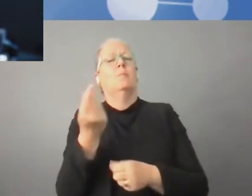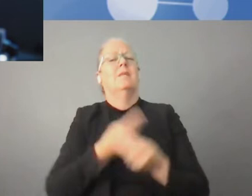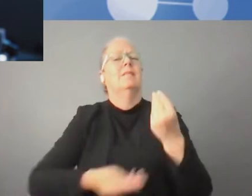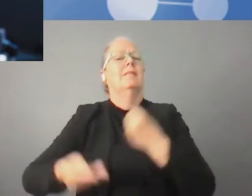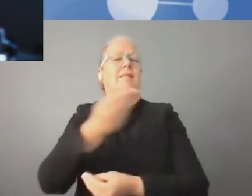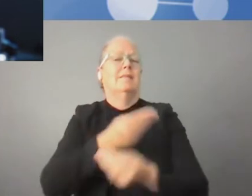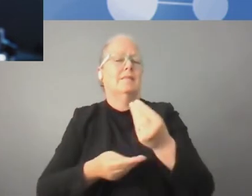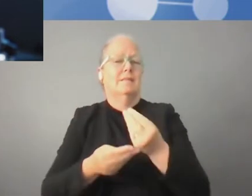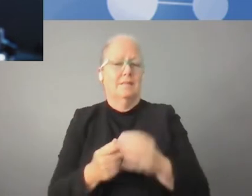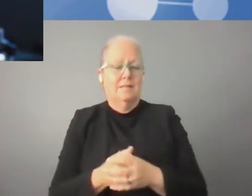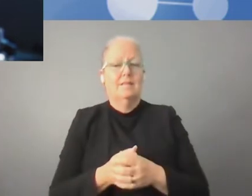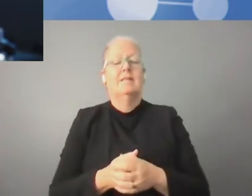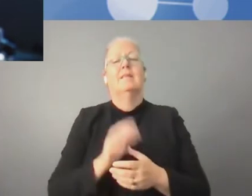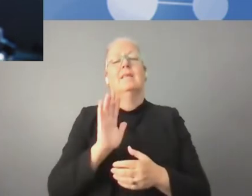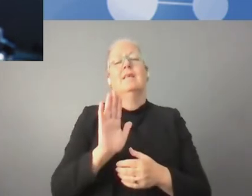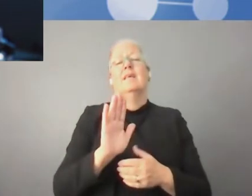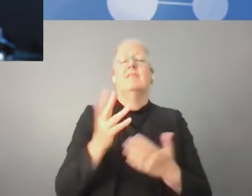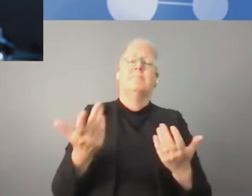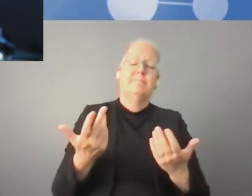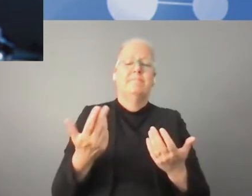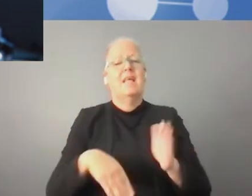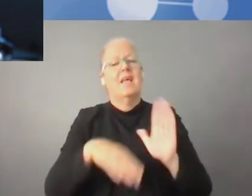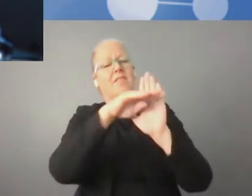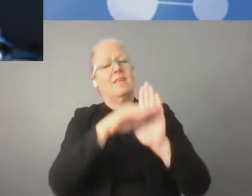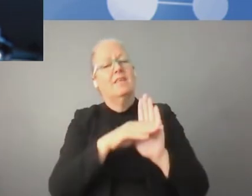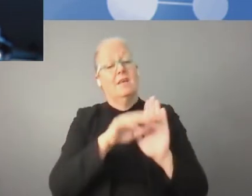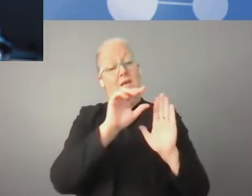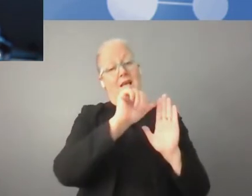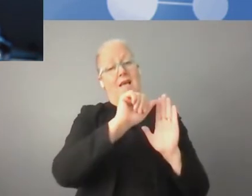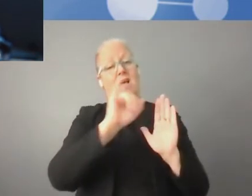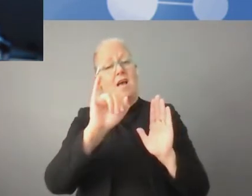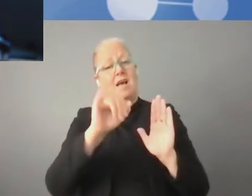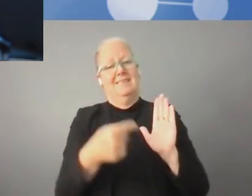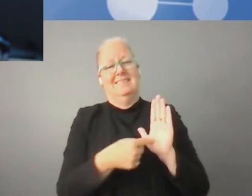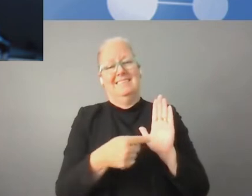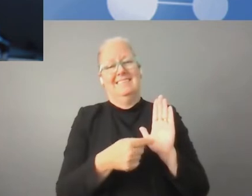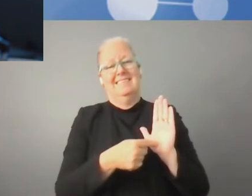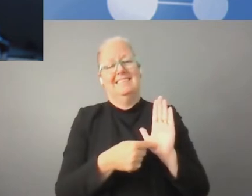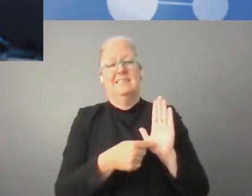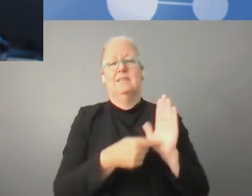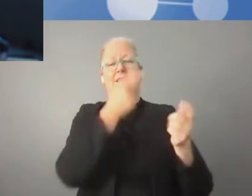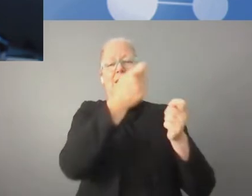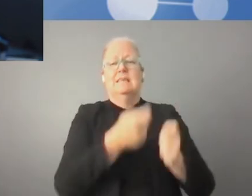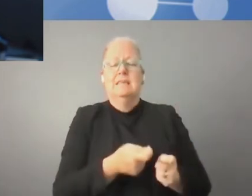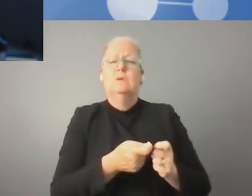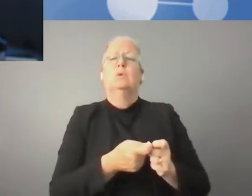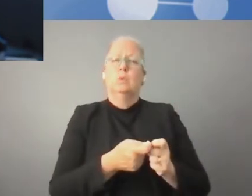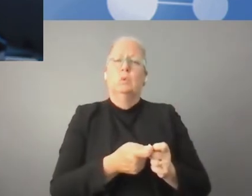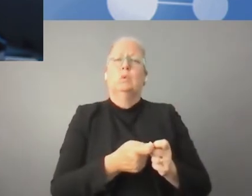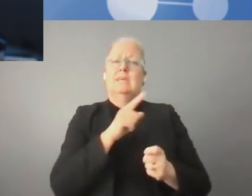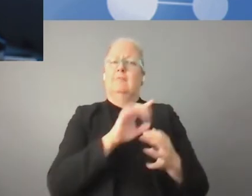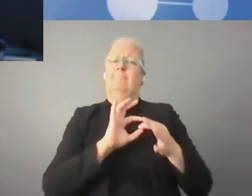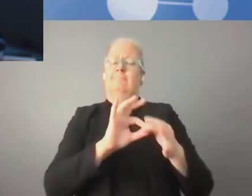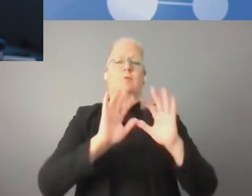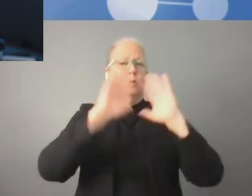碍数字技术的一些障碍。同时我们也想发展经济